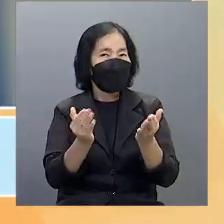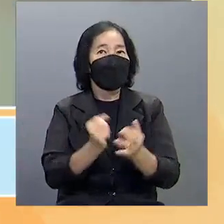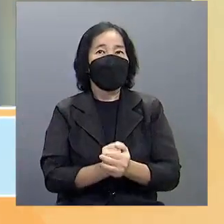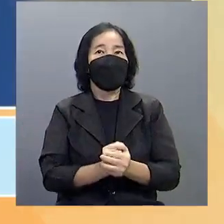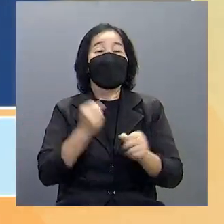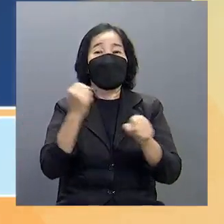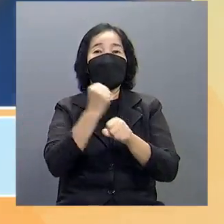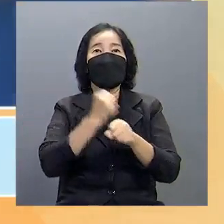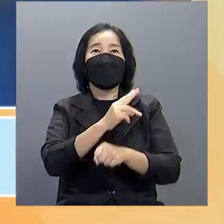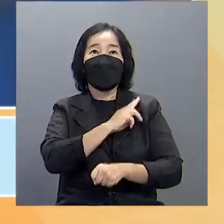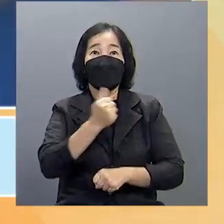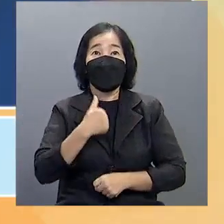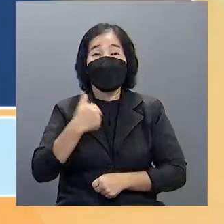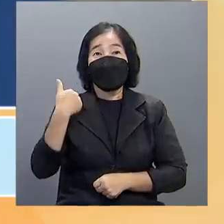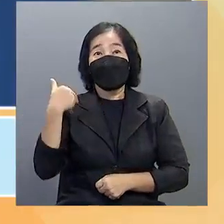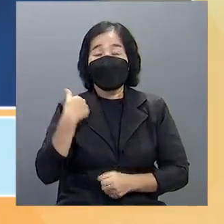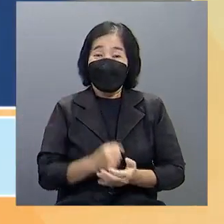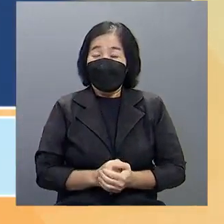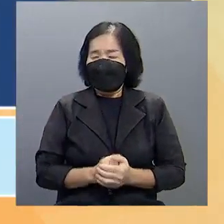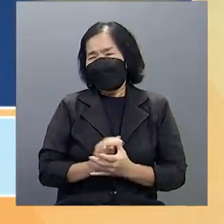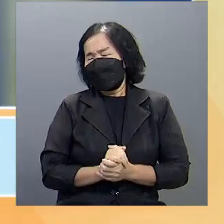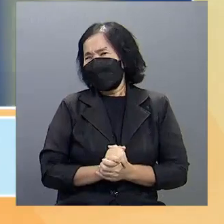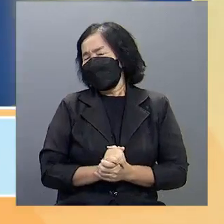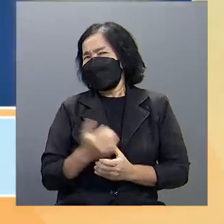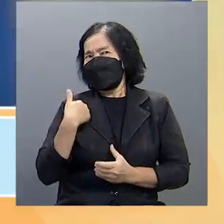พู่โอ้โหคือใครๆก็ประทับใจเวล